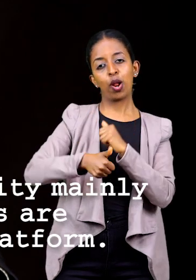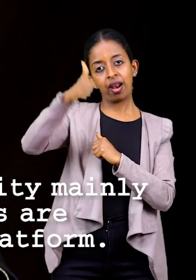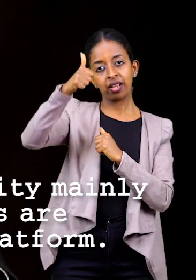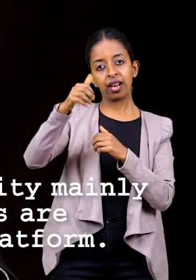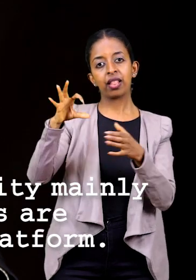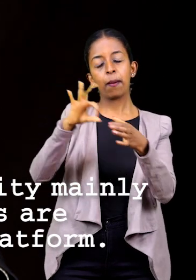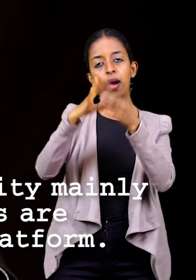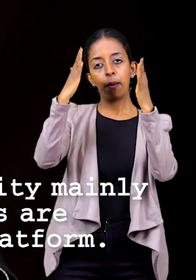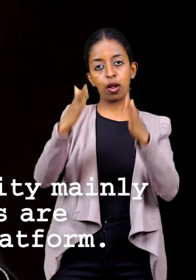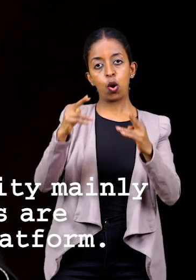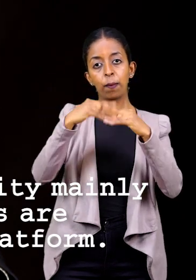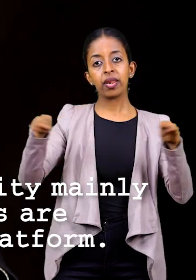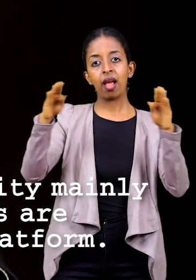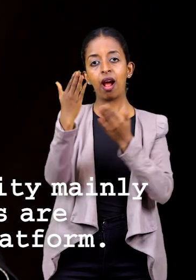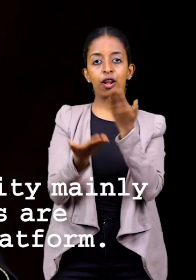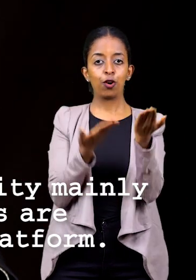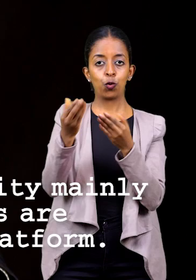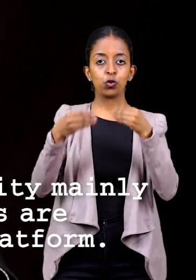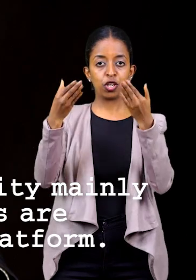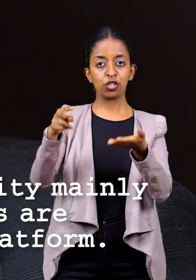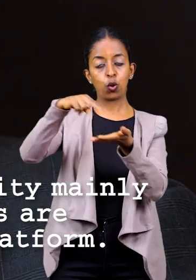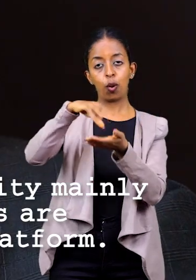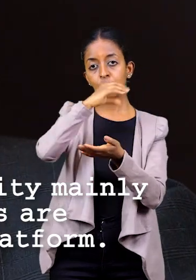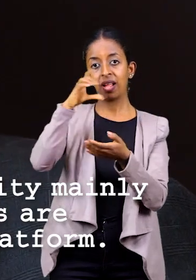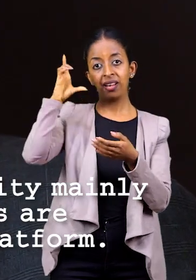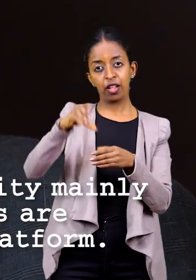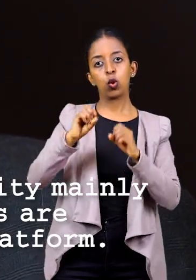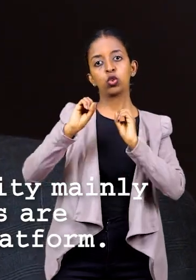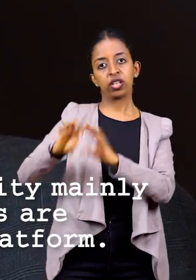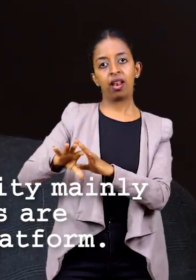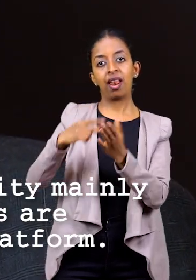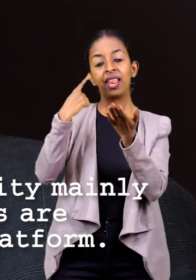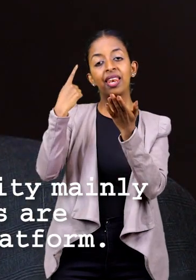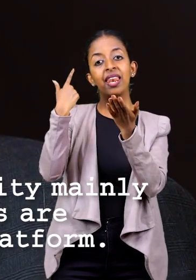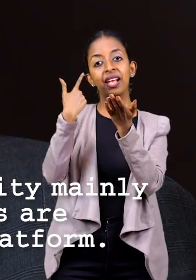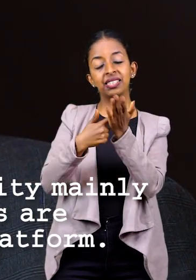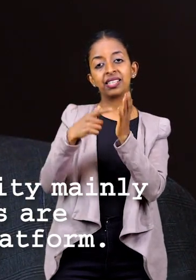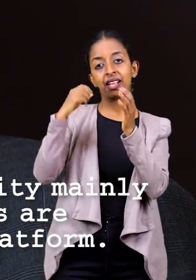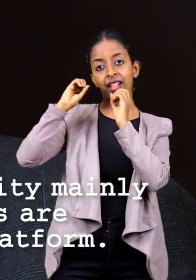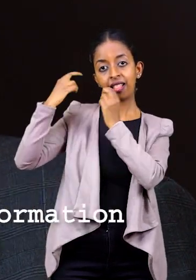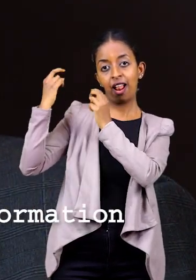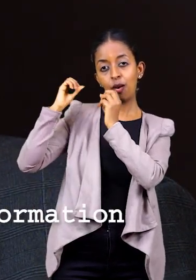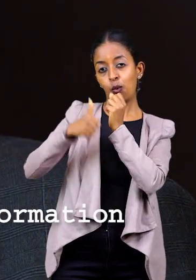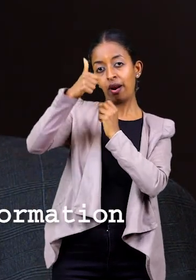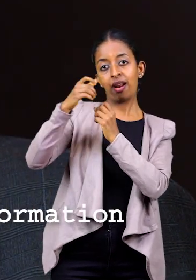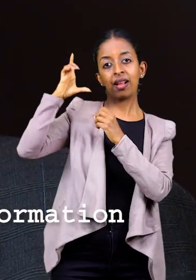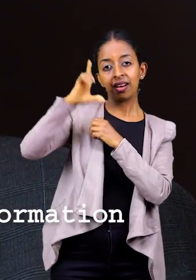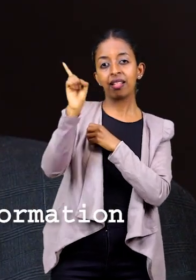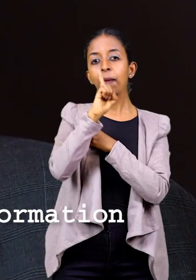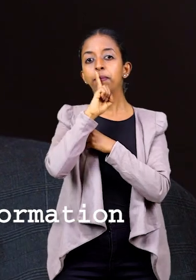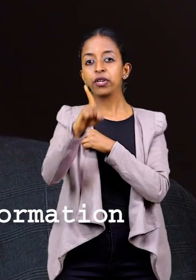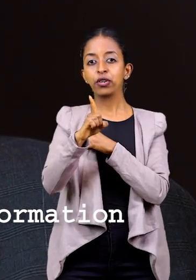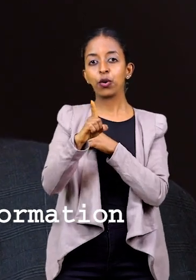dhaabbilee tajaajila miidiyaa hawaasummaa kennan irratti dirqamoota ni ka'a. Ni gata isaan irratti itti